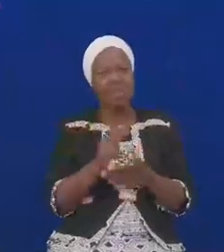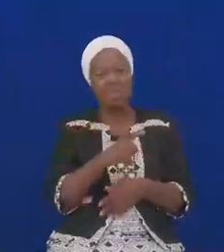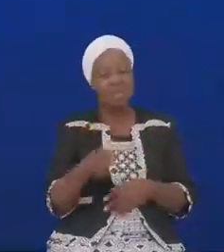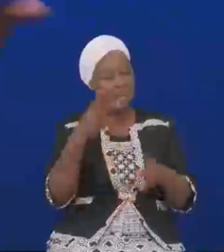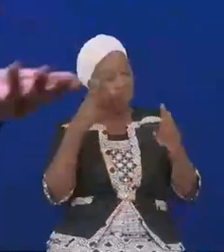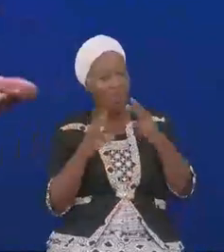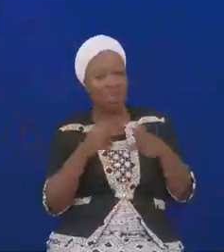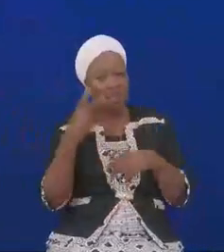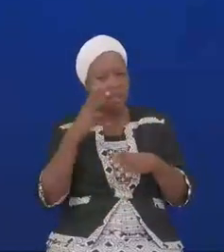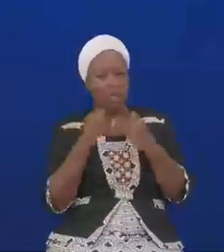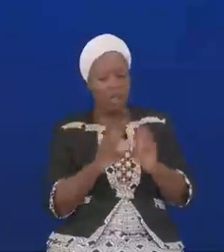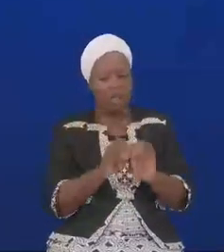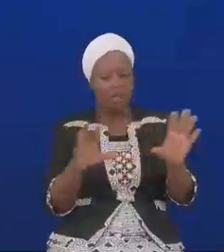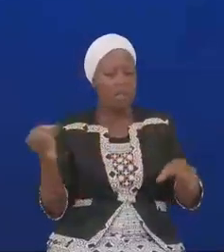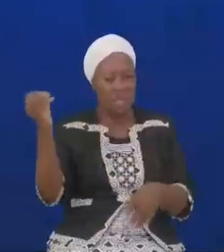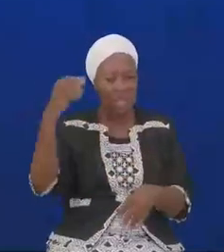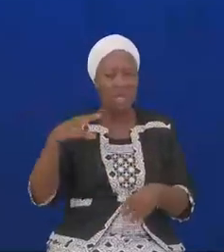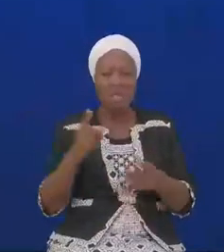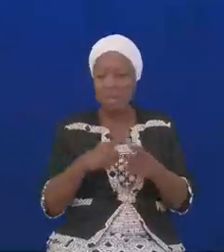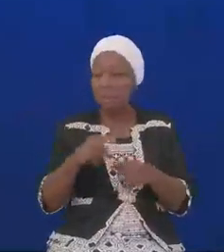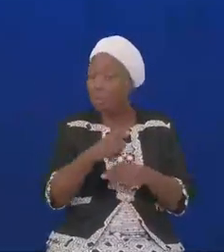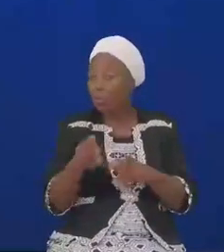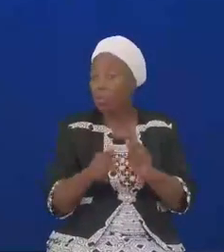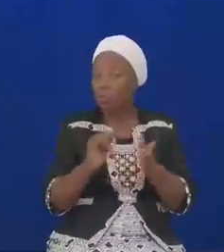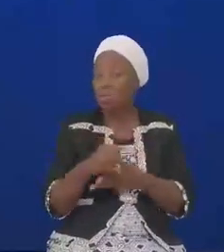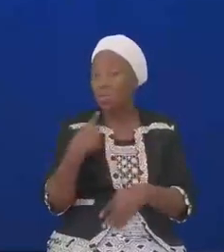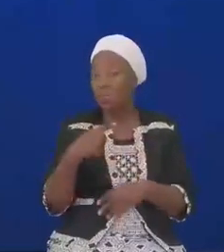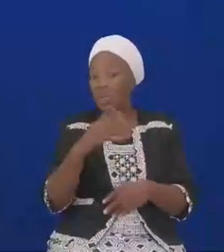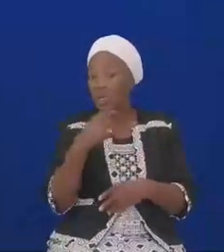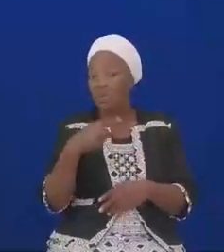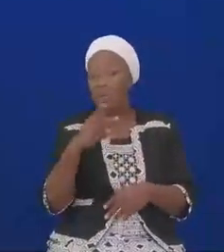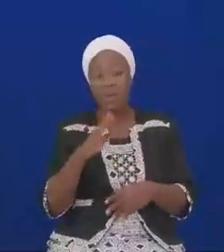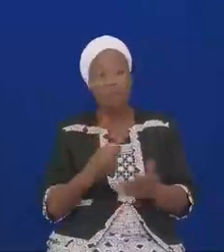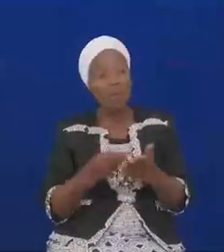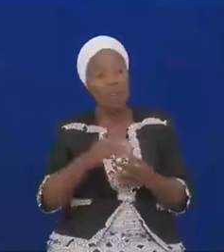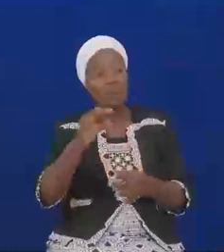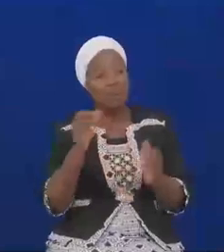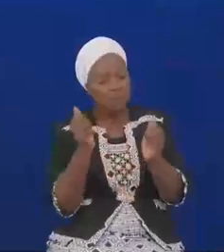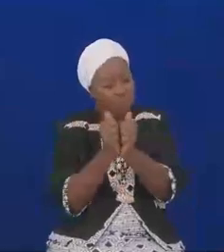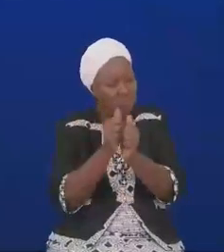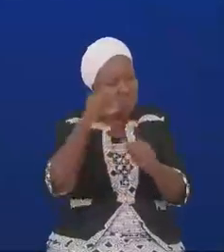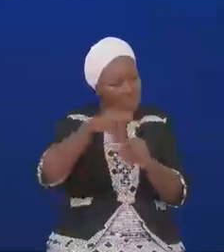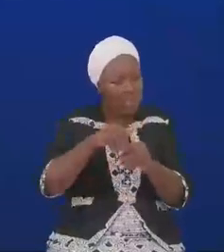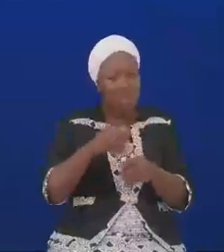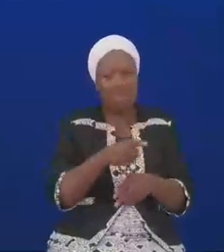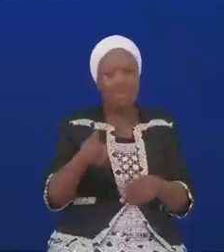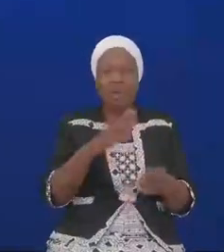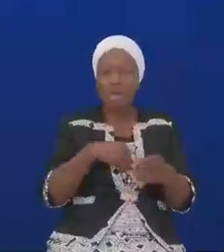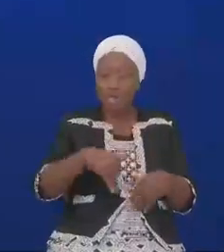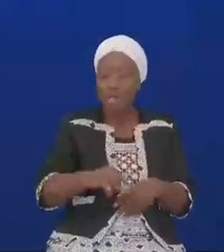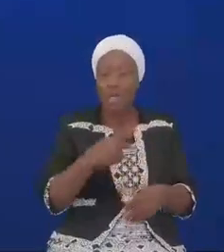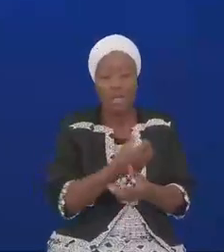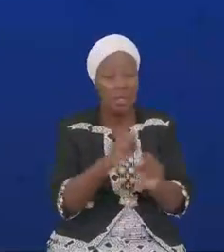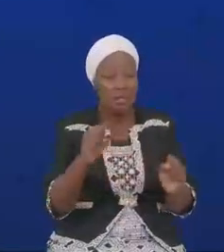même leur lumière brille resplendissante. Ceux qui ont parlé, ils ont parlé par le Saint-Esprit en eux. Cependant, le